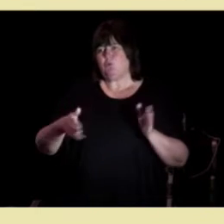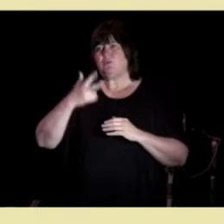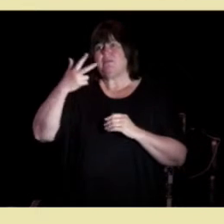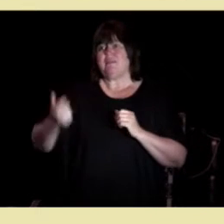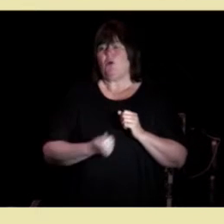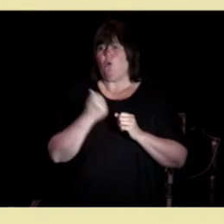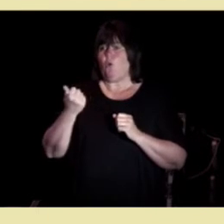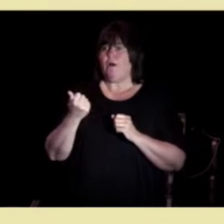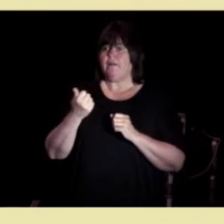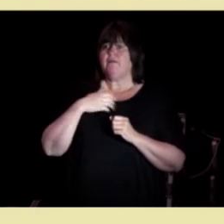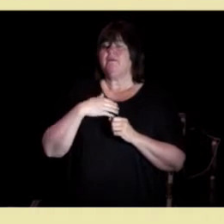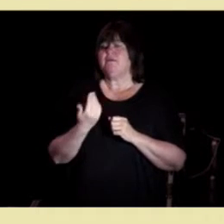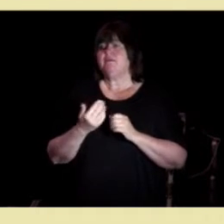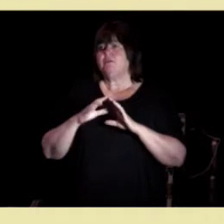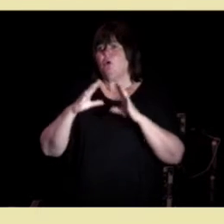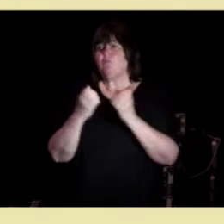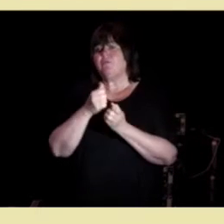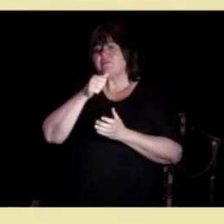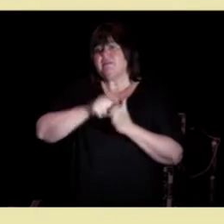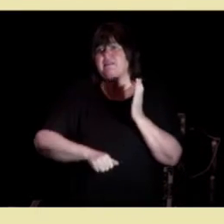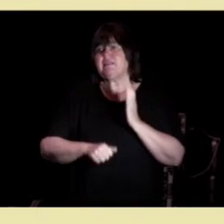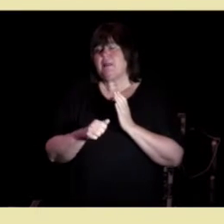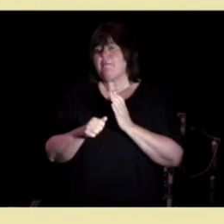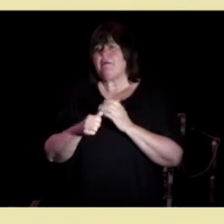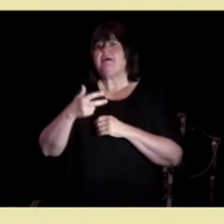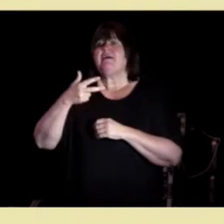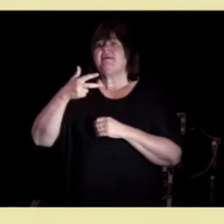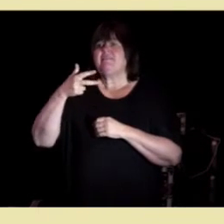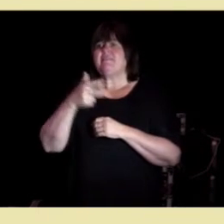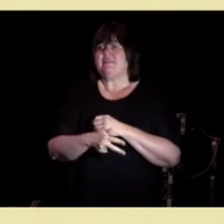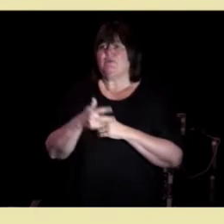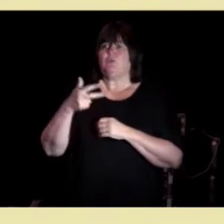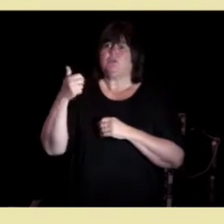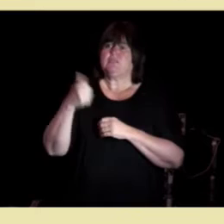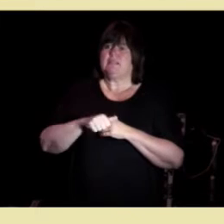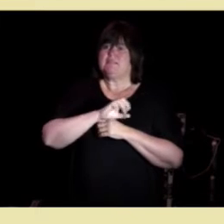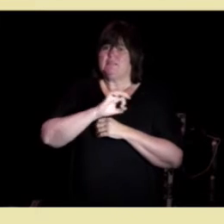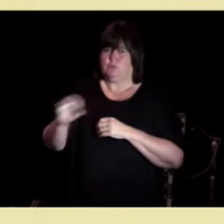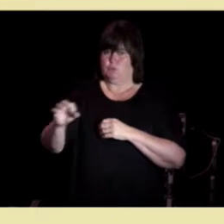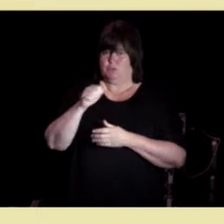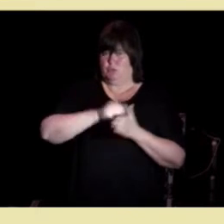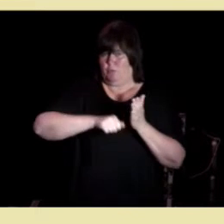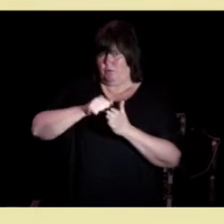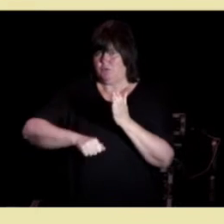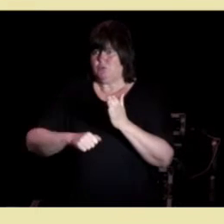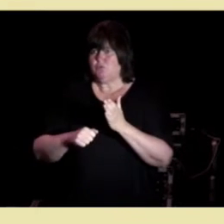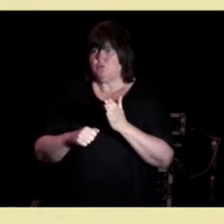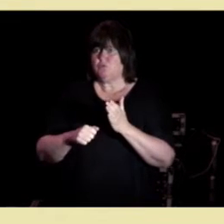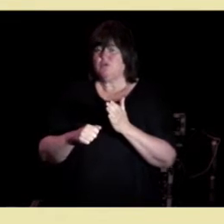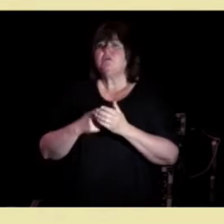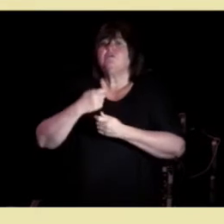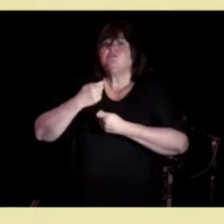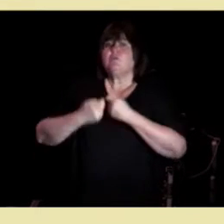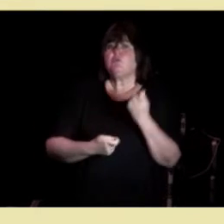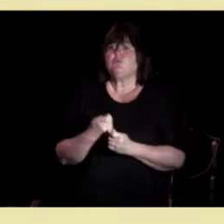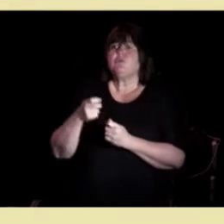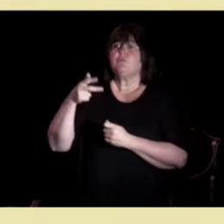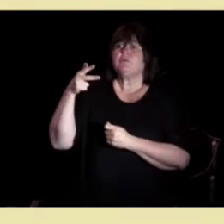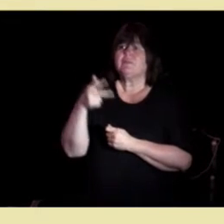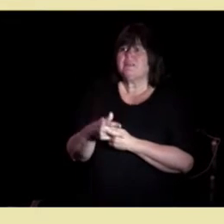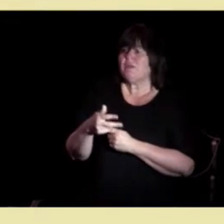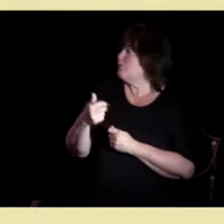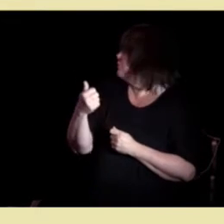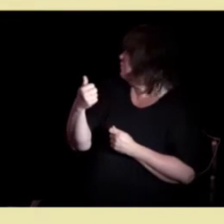inngrepene 360 000 operasjoner, som er utført på 300 000 forskjellige